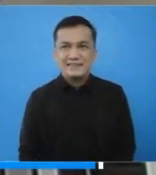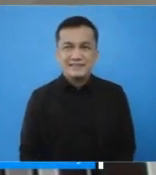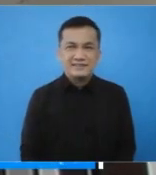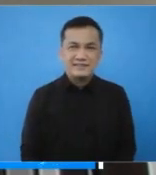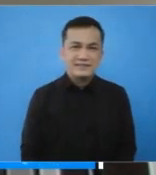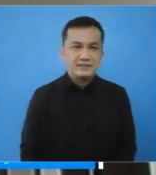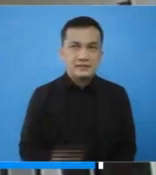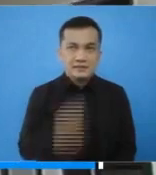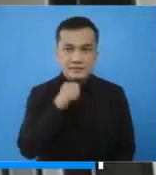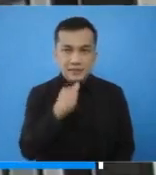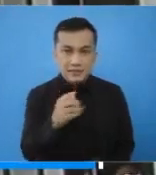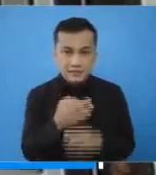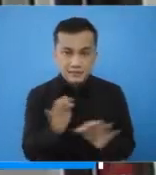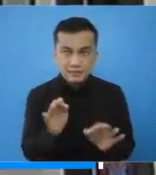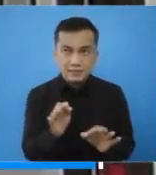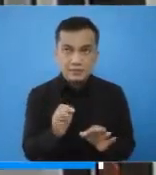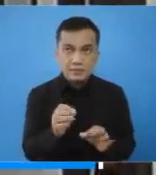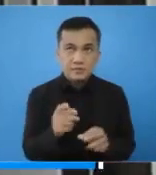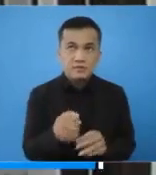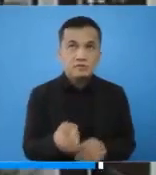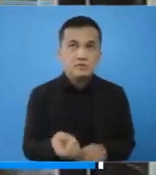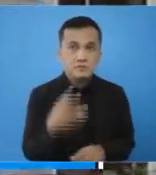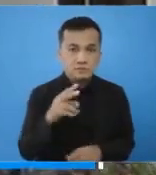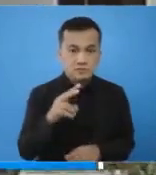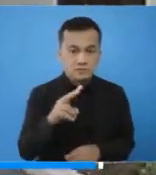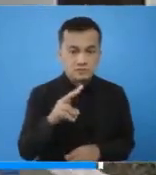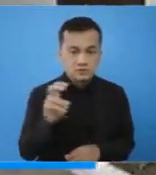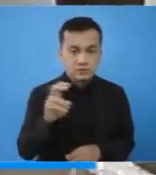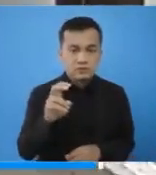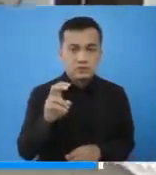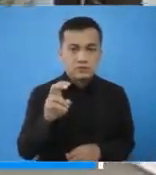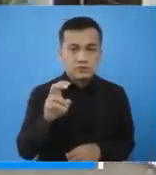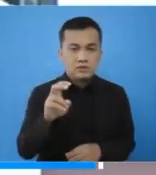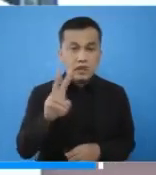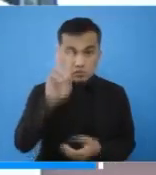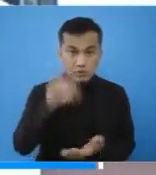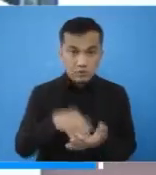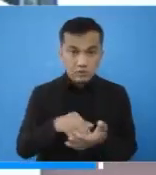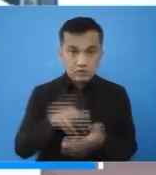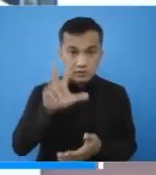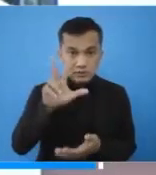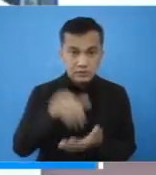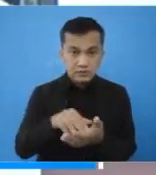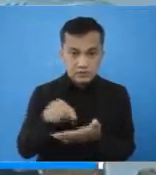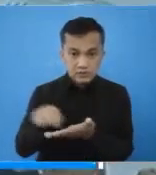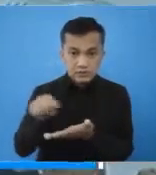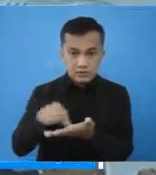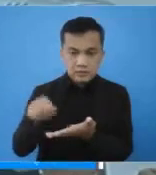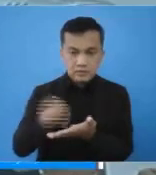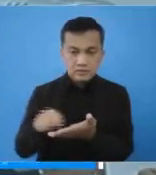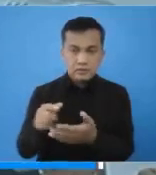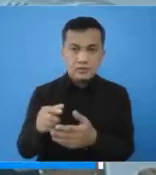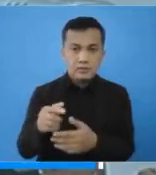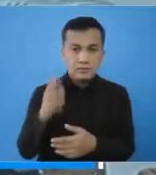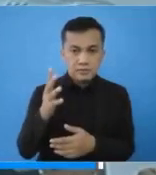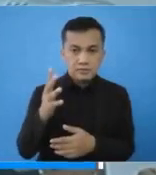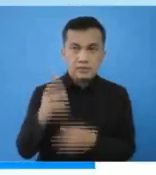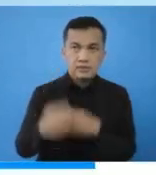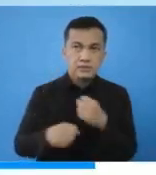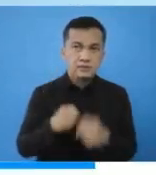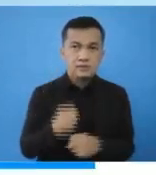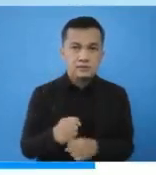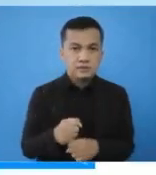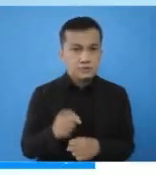hindi pa ba good deal yan? At para mas maraming happy, sinisimula na rin ang 2 pang similar projects